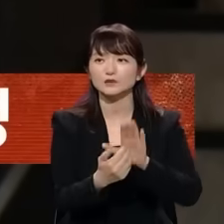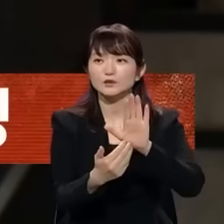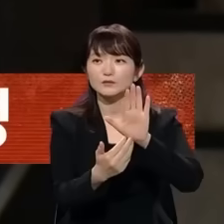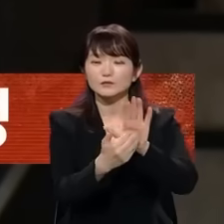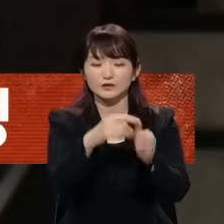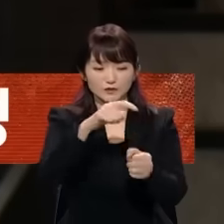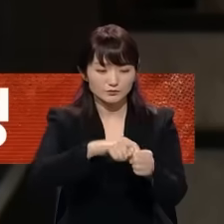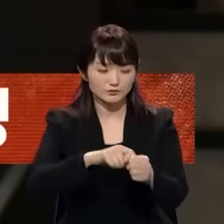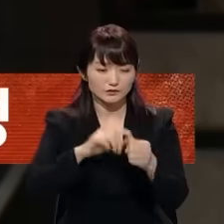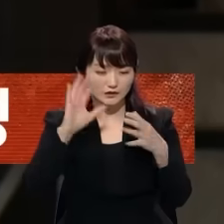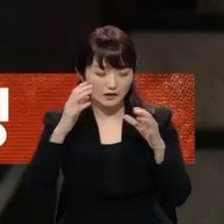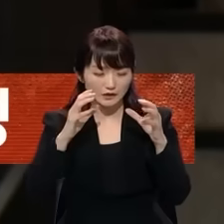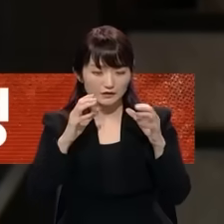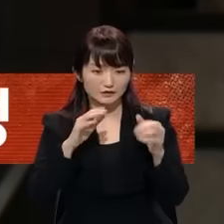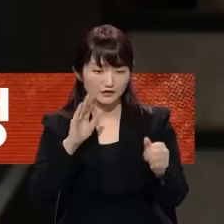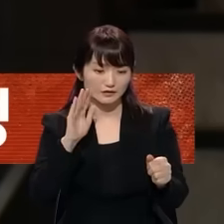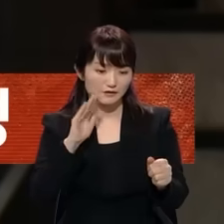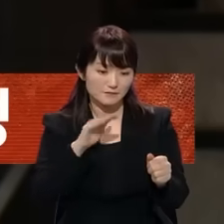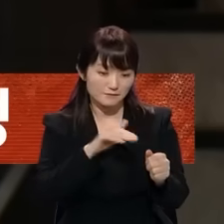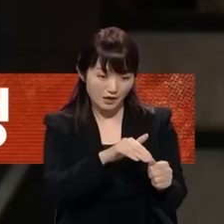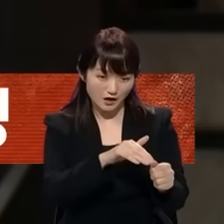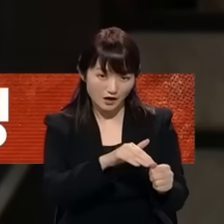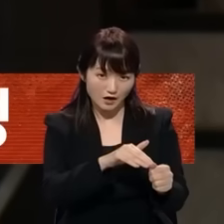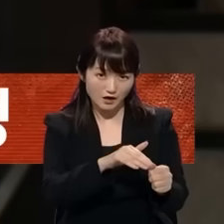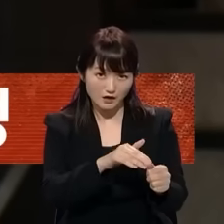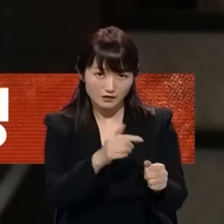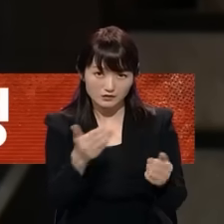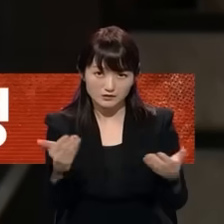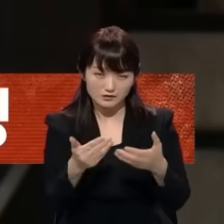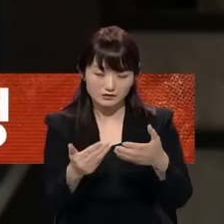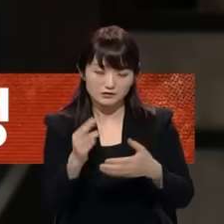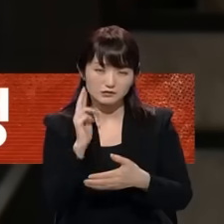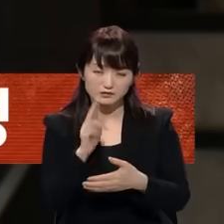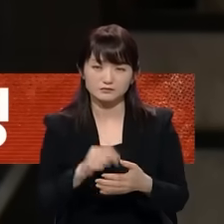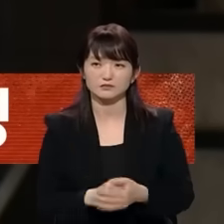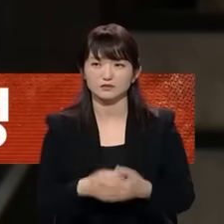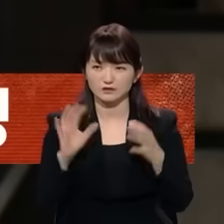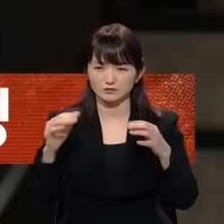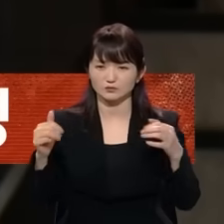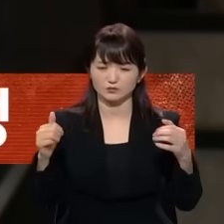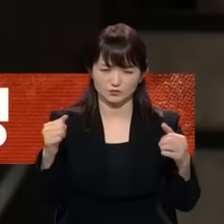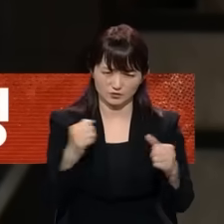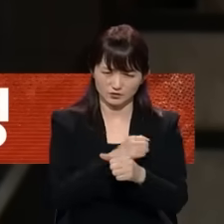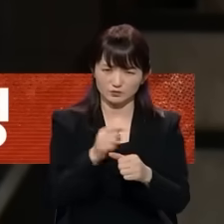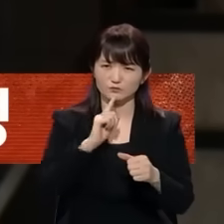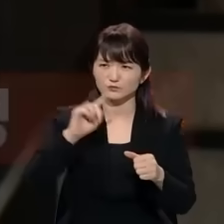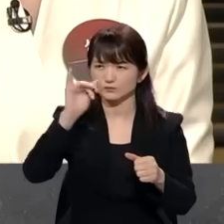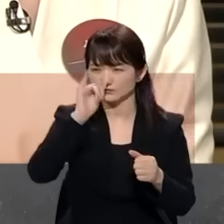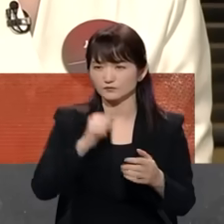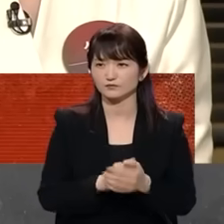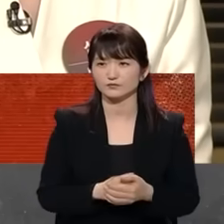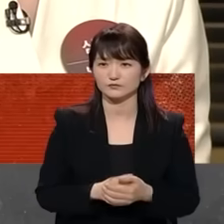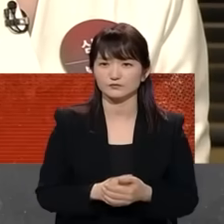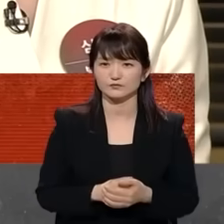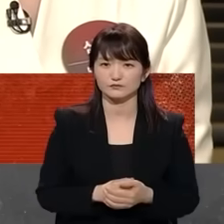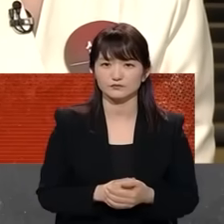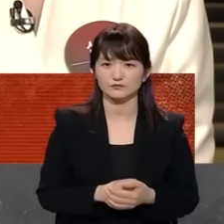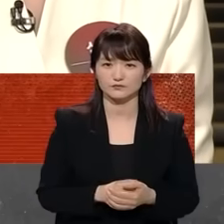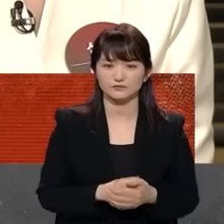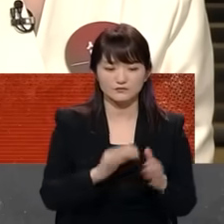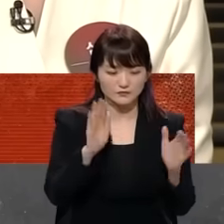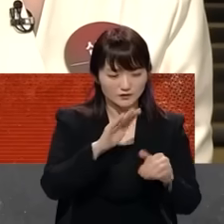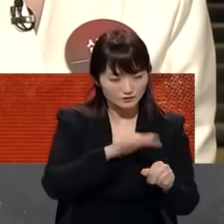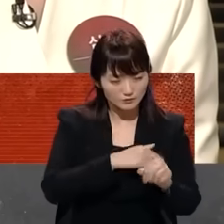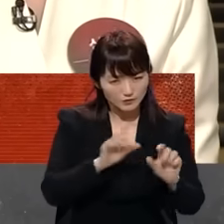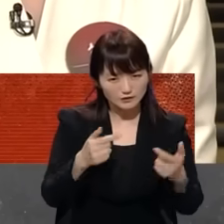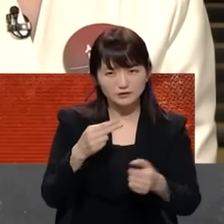손을 대면 굉장히 큰일이 벌어집니다. 네, 아동학대로 고소를 당할 수도 있고 이제 아이의 잘못이 아니라 선생님의 탓이 될 수도